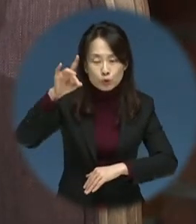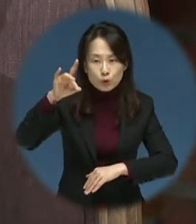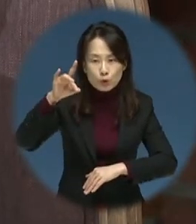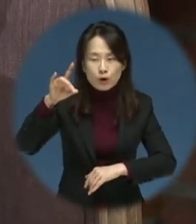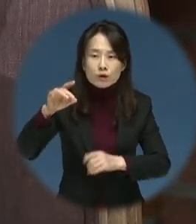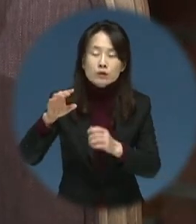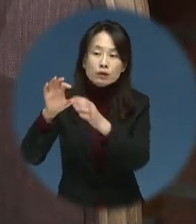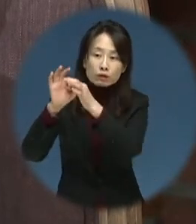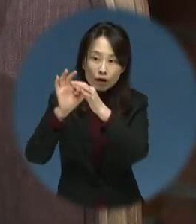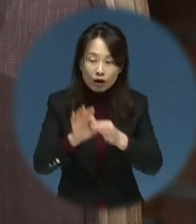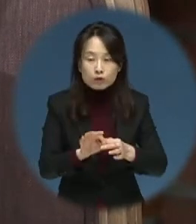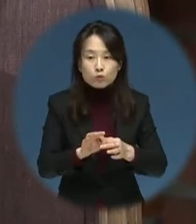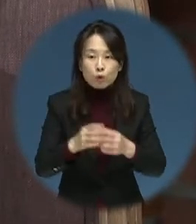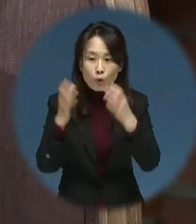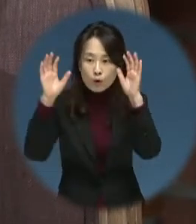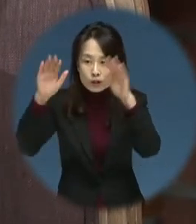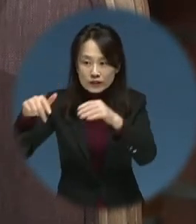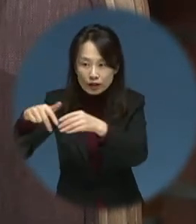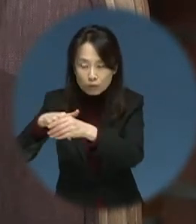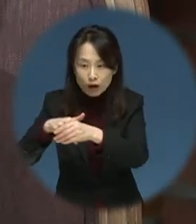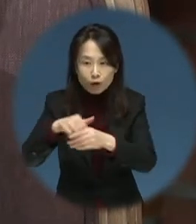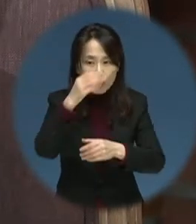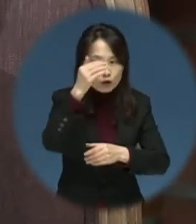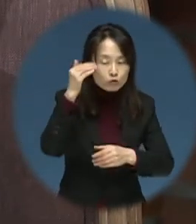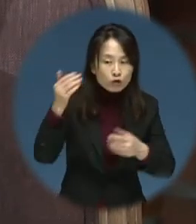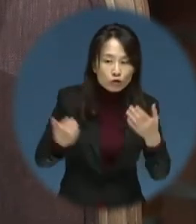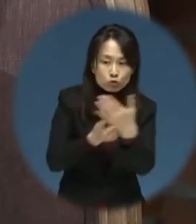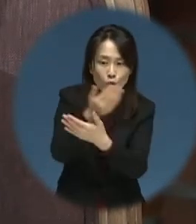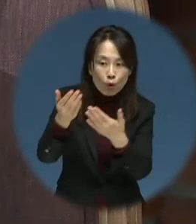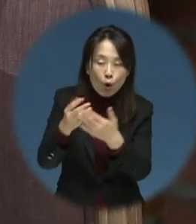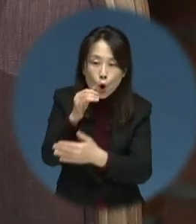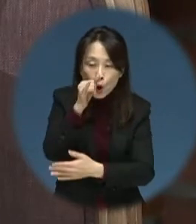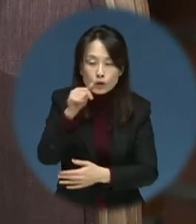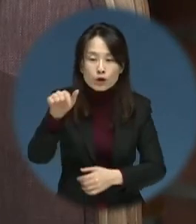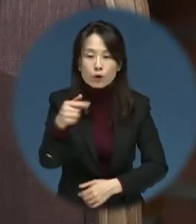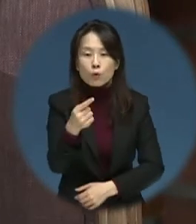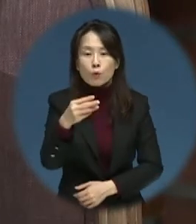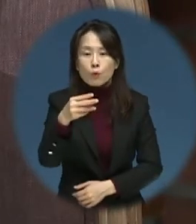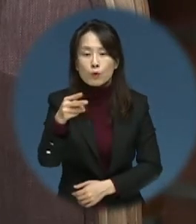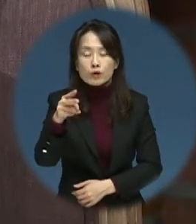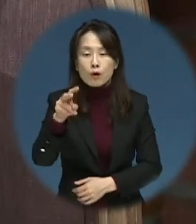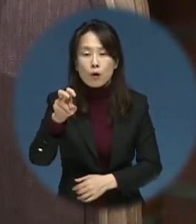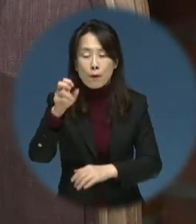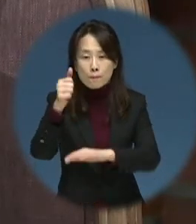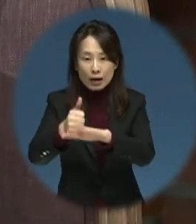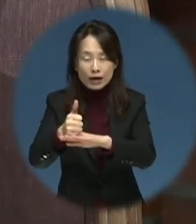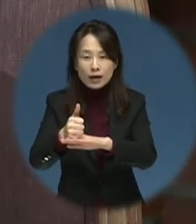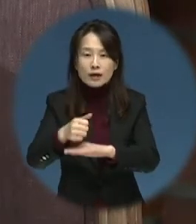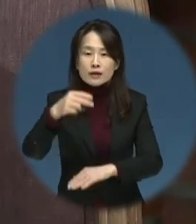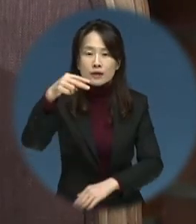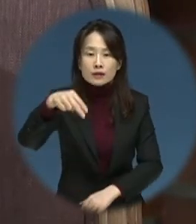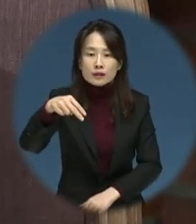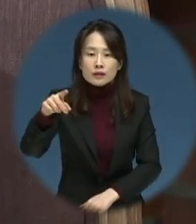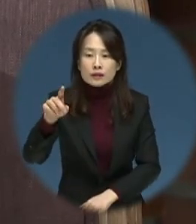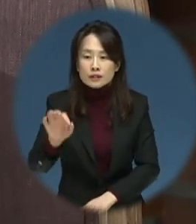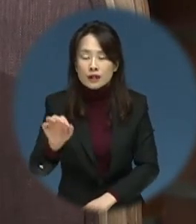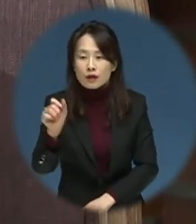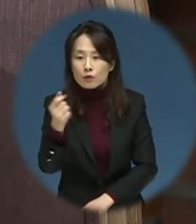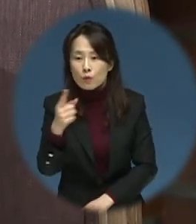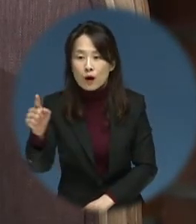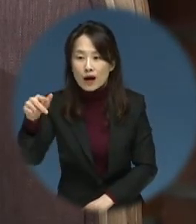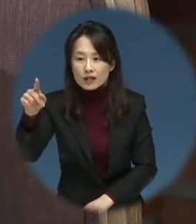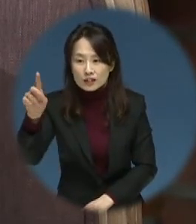긴밀하게 이어집니다. 고려 말에도 우리가 이제 쌍화점이라는 고려 가사 있지 않습니까? 예, 예. 그게 요즘 연구에